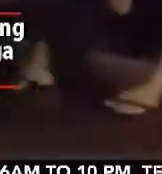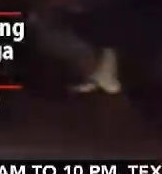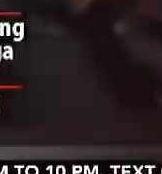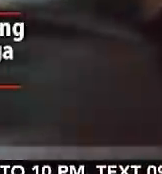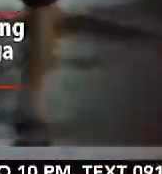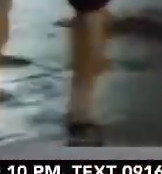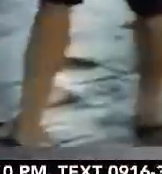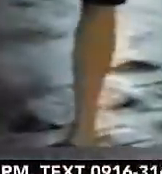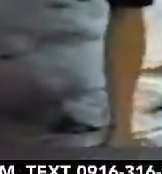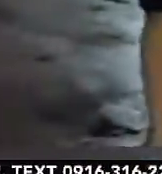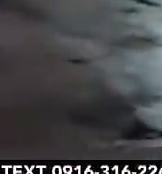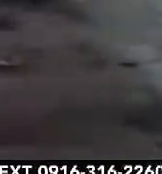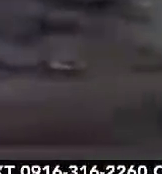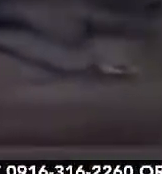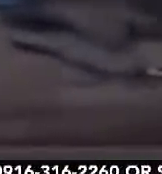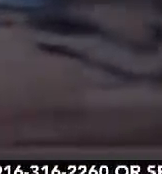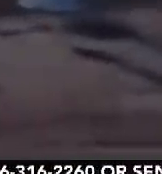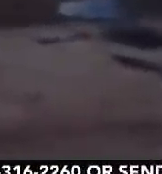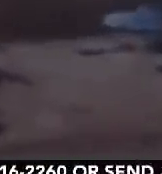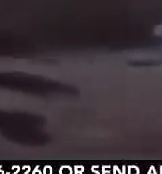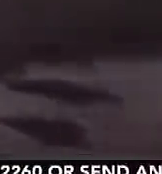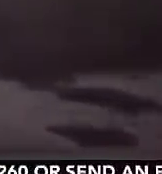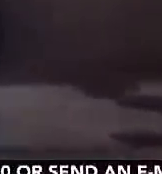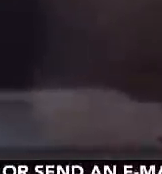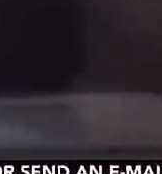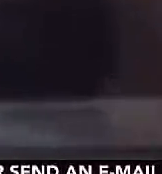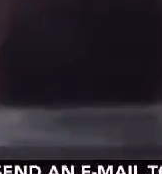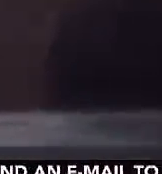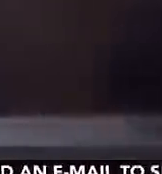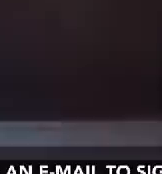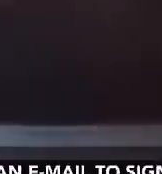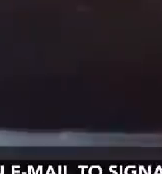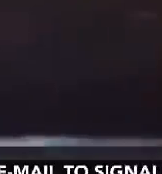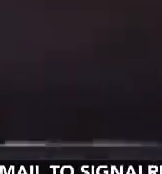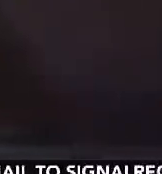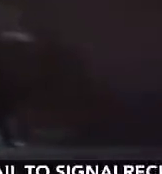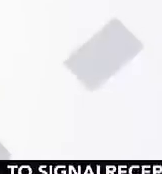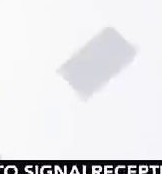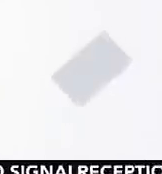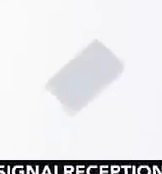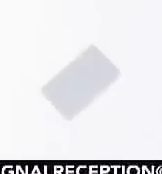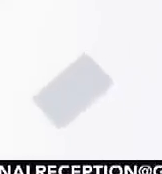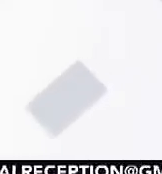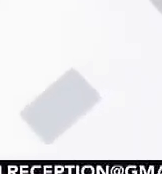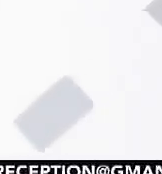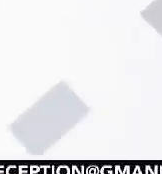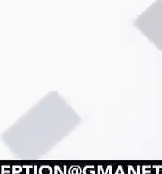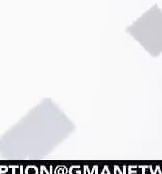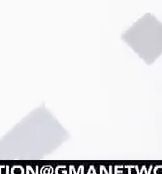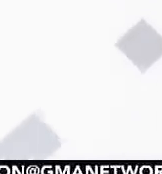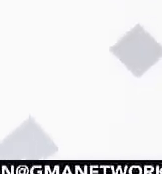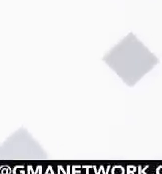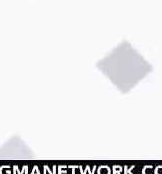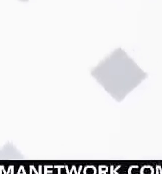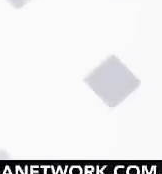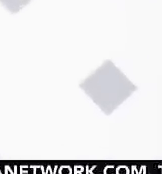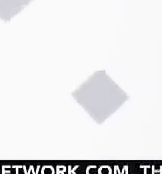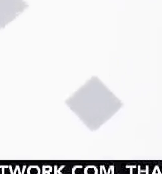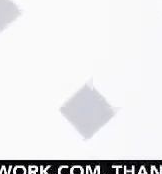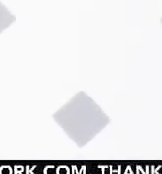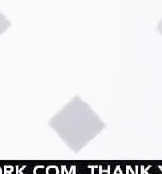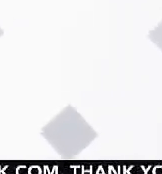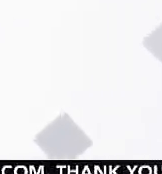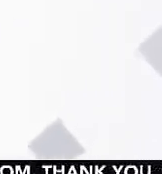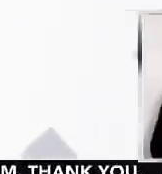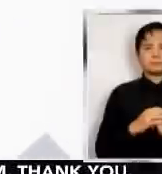komunidad. Nangako si Magdaye, sinusolusyonan na nila ang problema. Bigla, tumakta yung pasyente